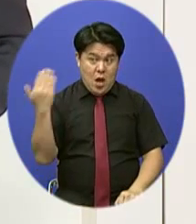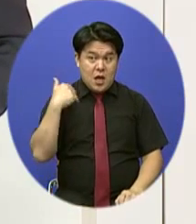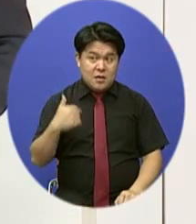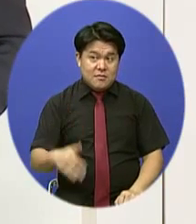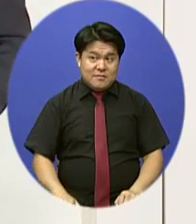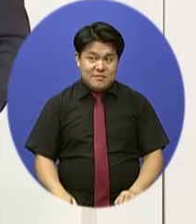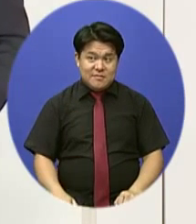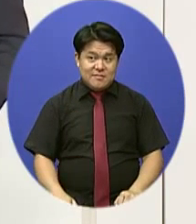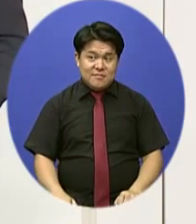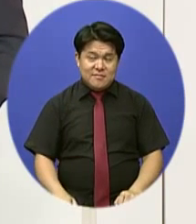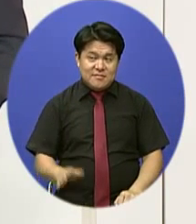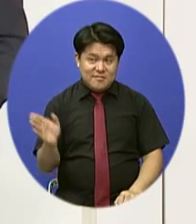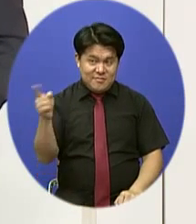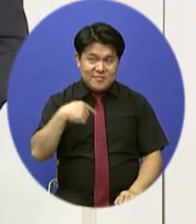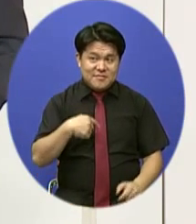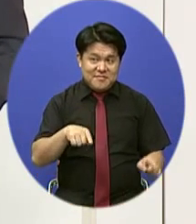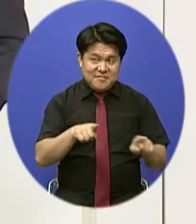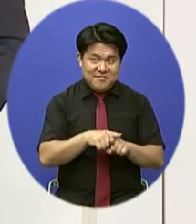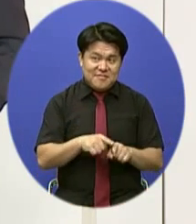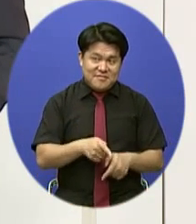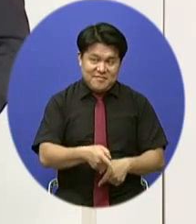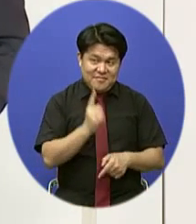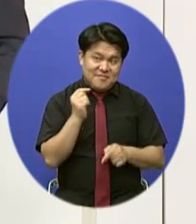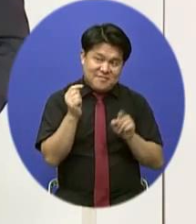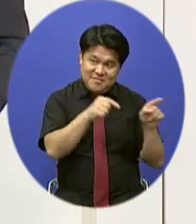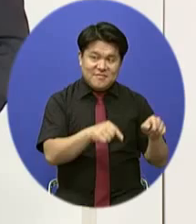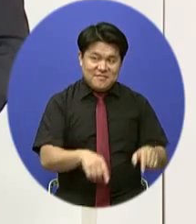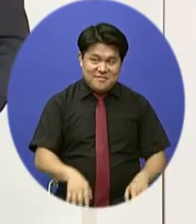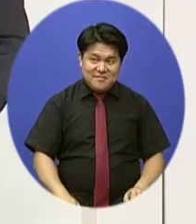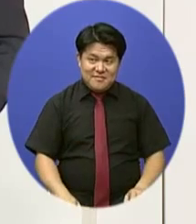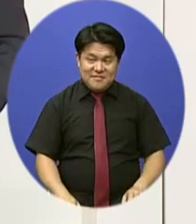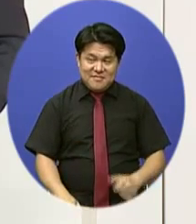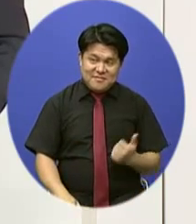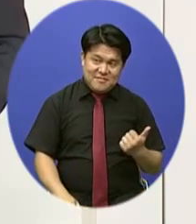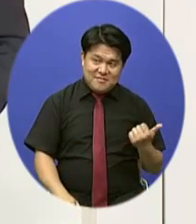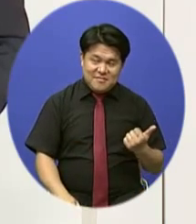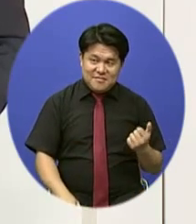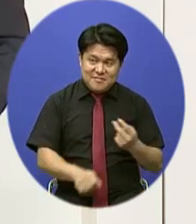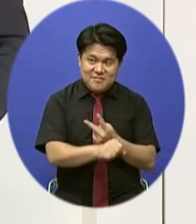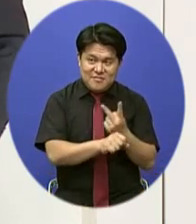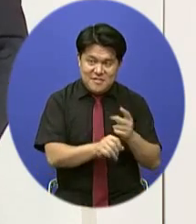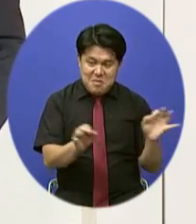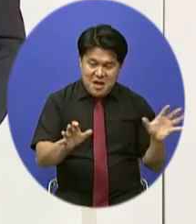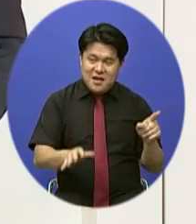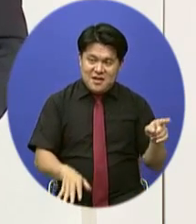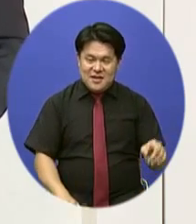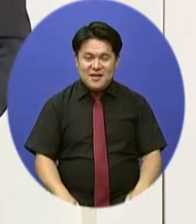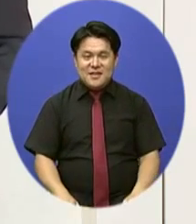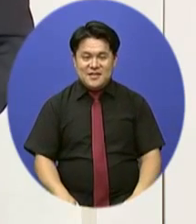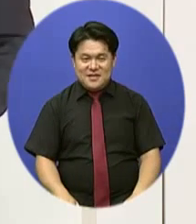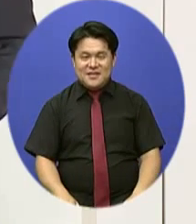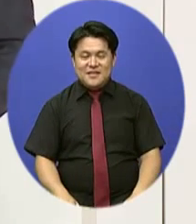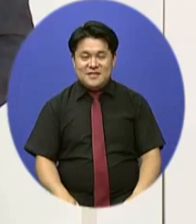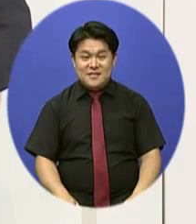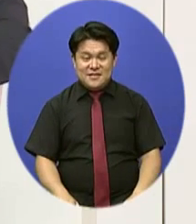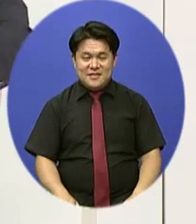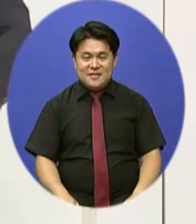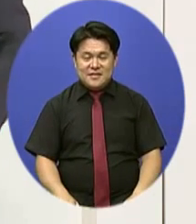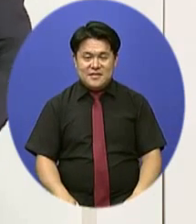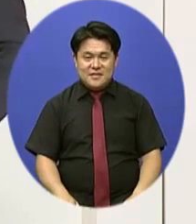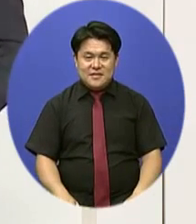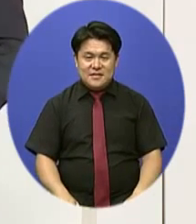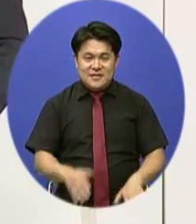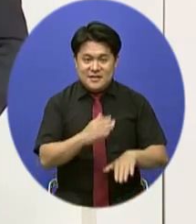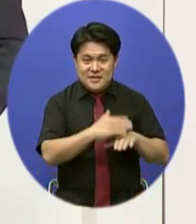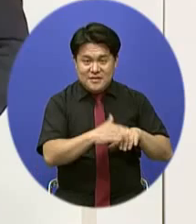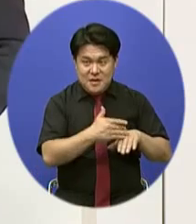저 만석 구두를 나가지고 한 번 더 나오세요. 거기서 한 배 타고 나가세요. 한 두 시간 나니까. 이야. 네. 그럼 직석에서